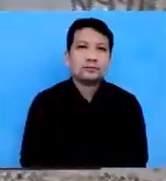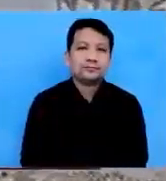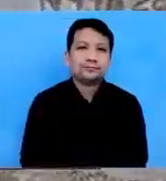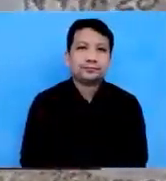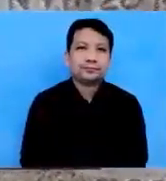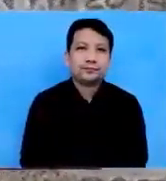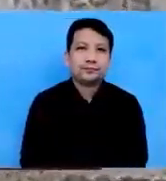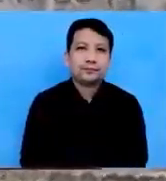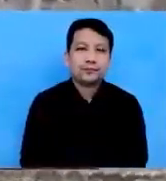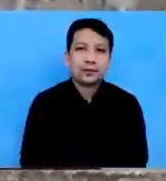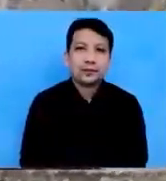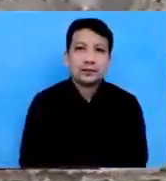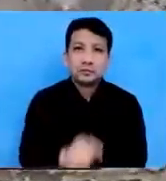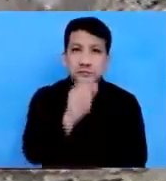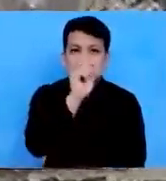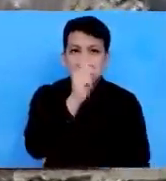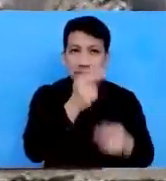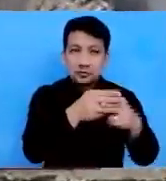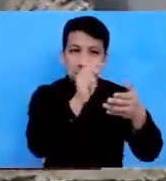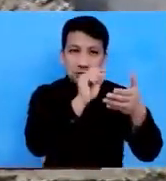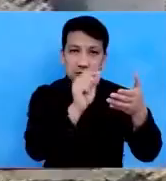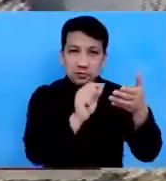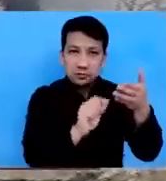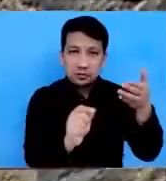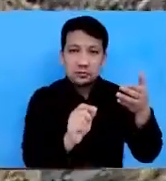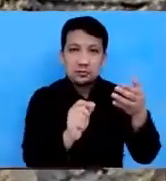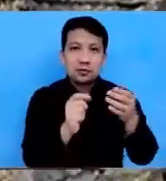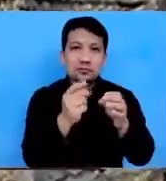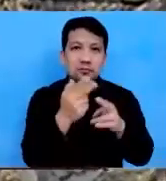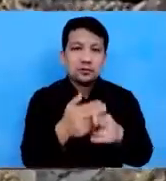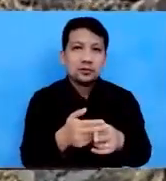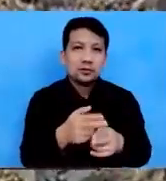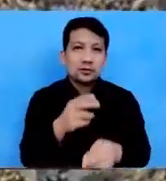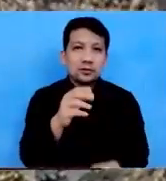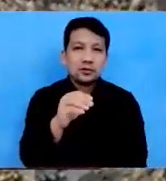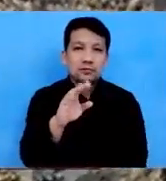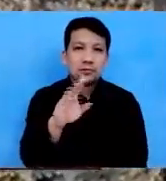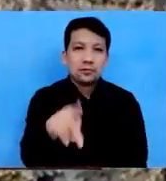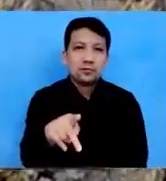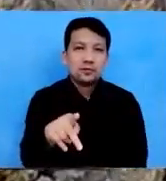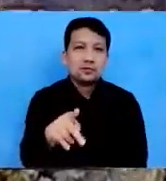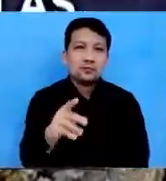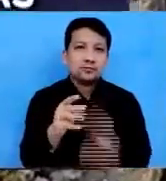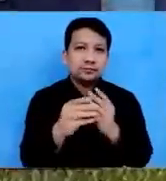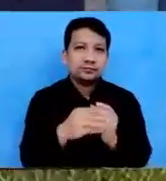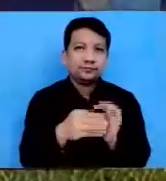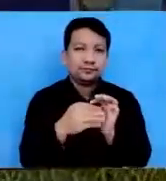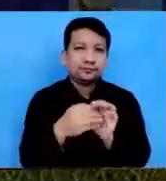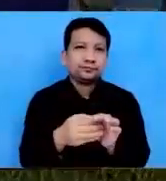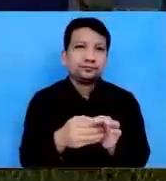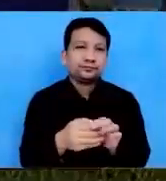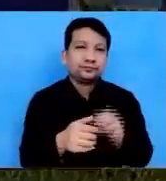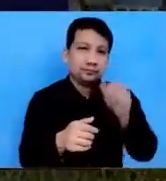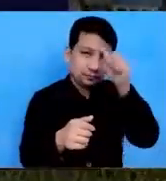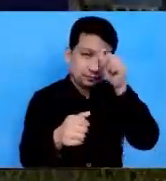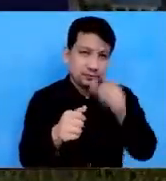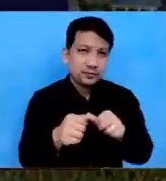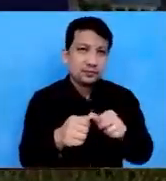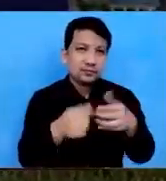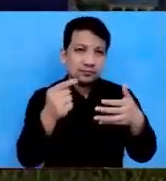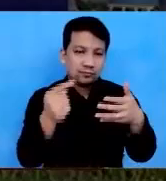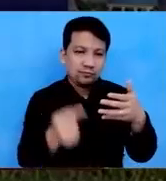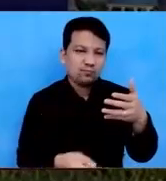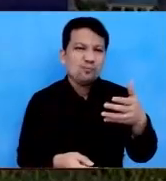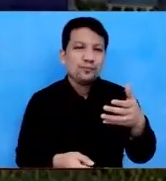Sinulatan na lamang ang mga pangalan ng mga bagong palitadang nitso sa NBP Cemetery sa Muntinlupa. Palatandaan ito ng pagkakakilanlan ng